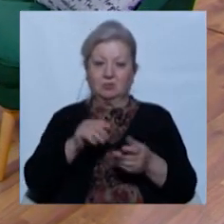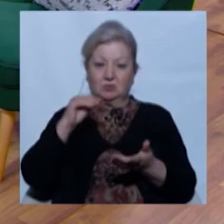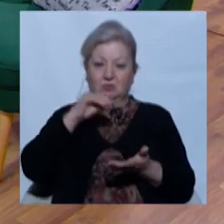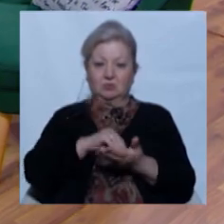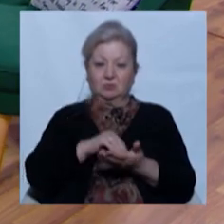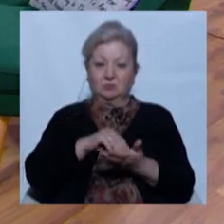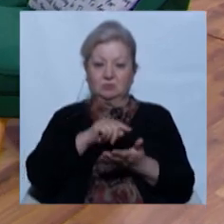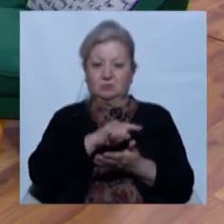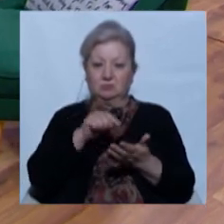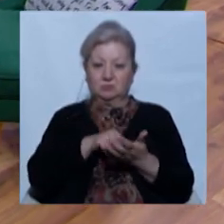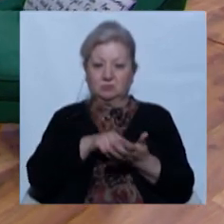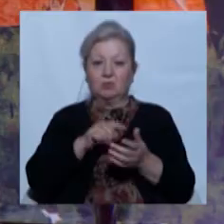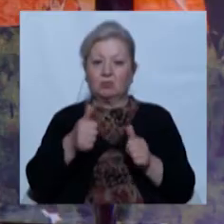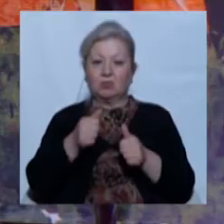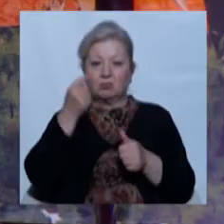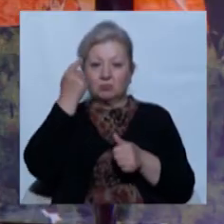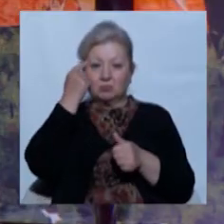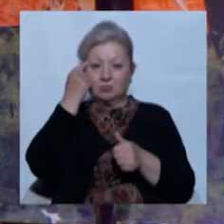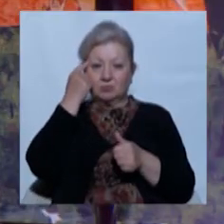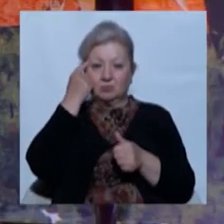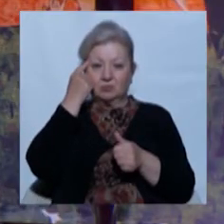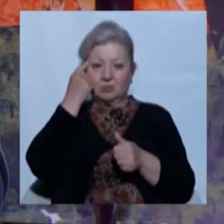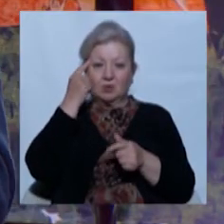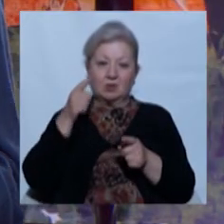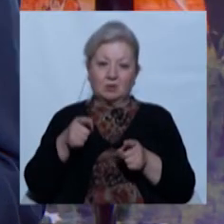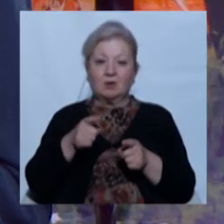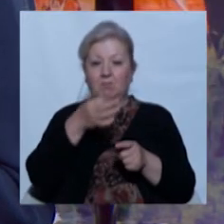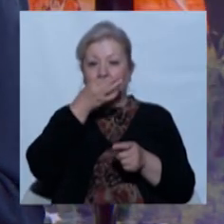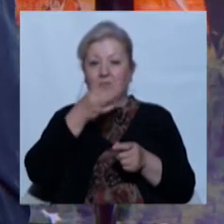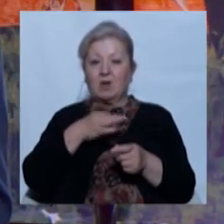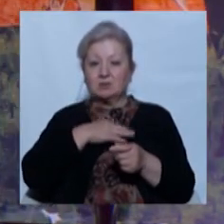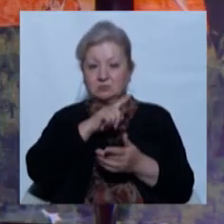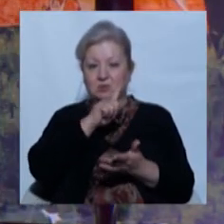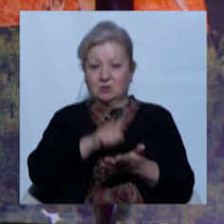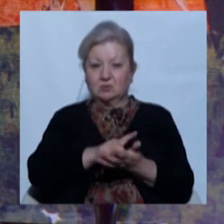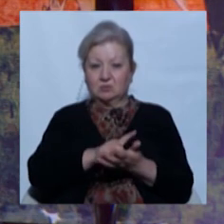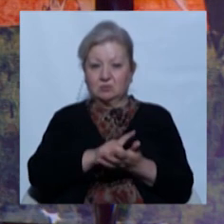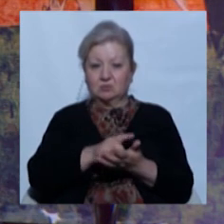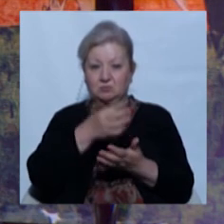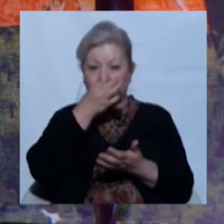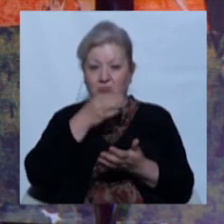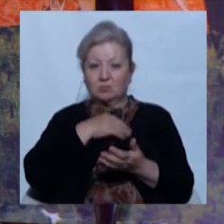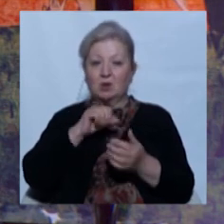დაგისვამთ და როგორ ფიქრობთ, რომ აი პასუხი აუცილებლად დაგვისაბუთოთ,